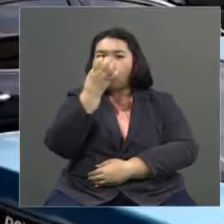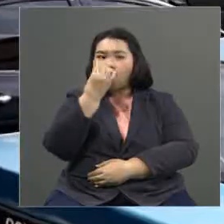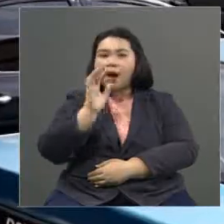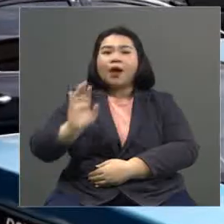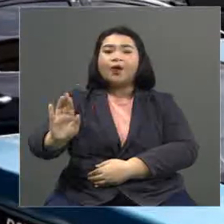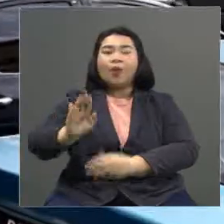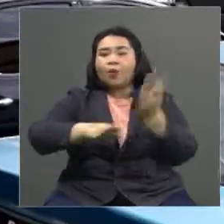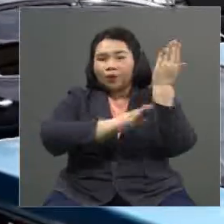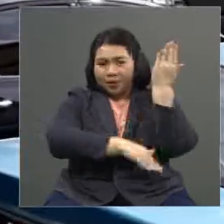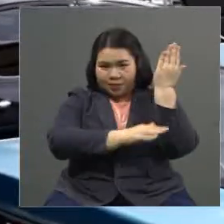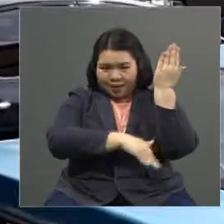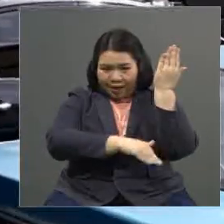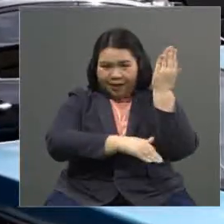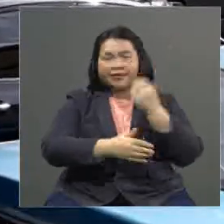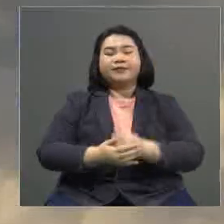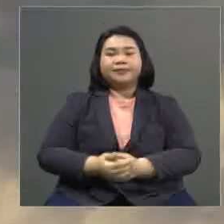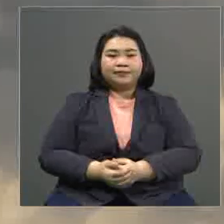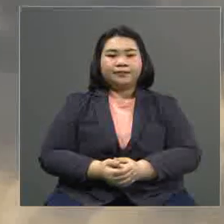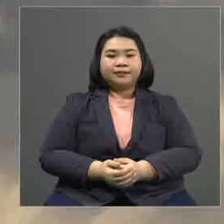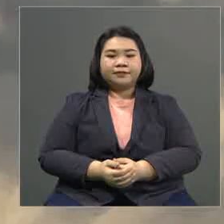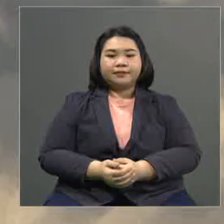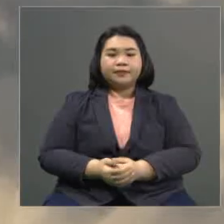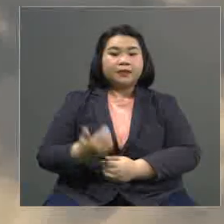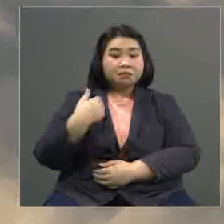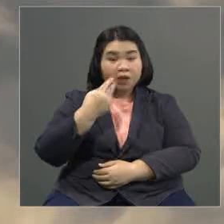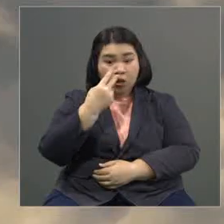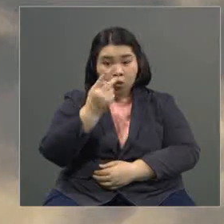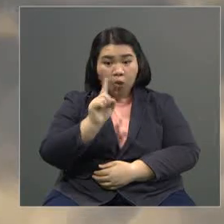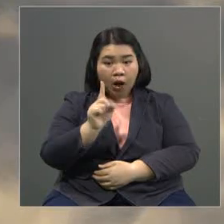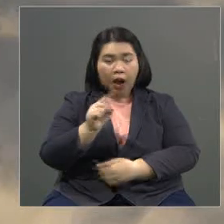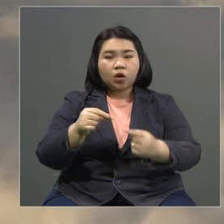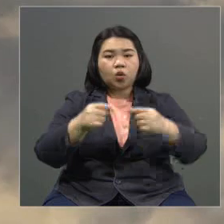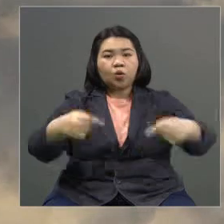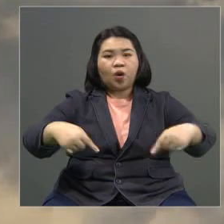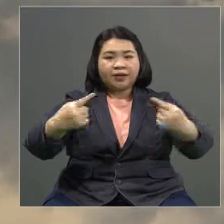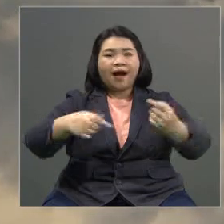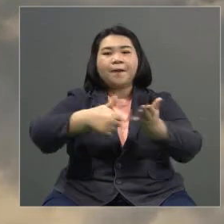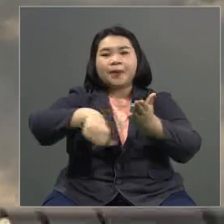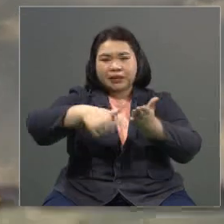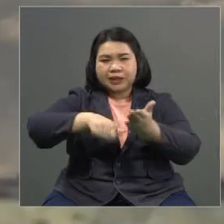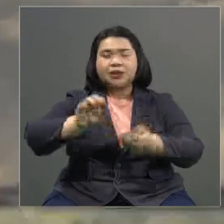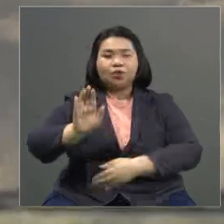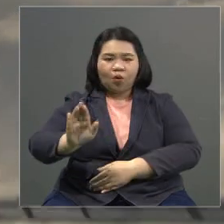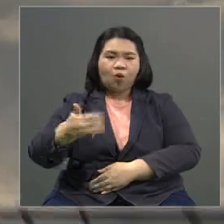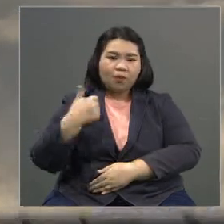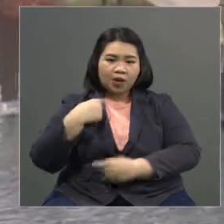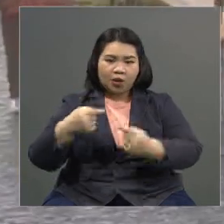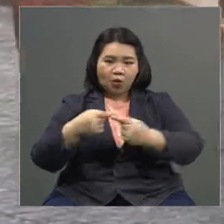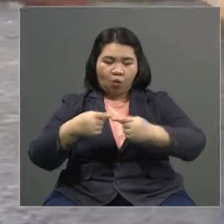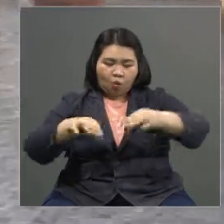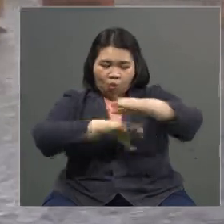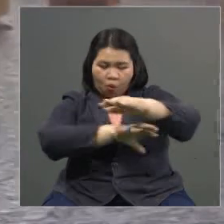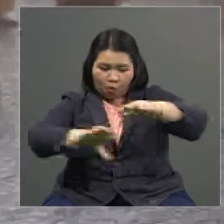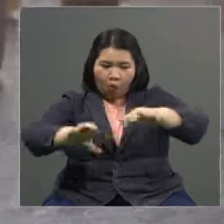เบตงสวนหมื่นบุปผาแล้วก็ไปติดตามการดำเนินงานของด่านศุลกากรเบตงรวมถึงเยี่ยมชมอุโมงค์เบตง